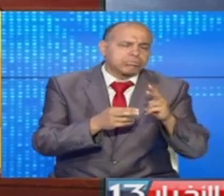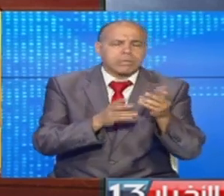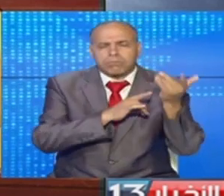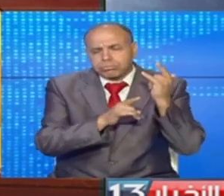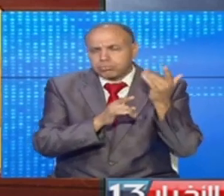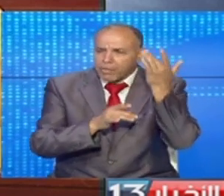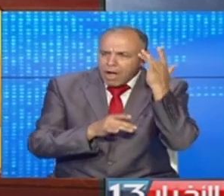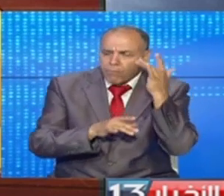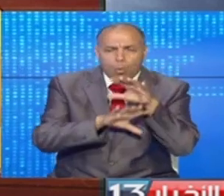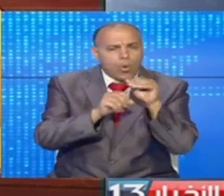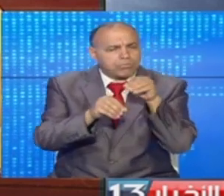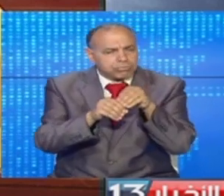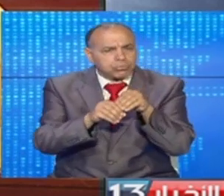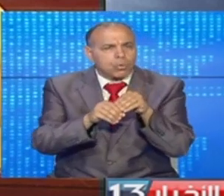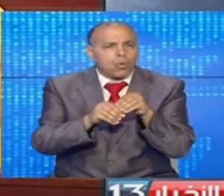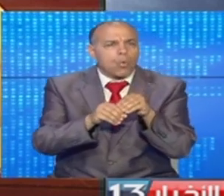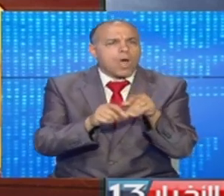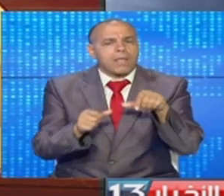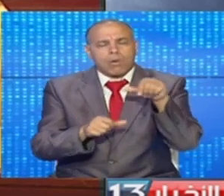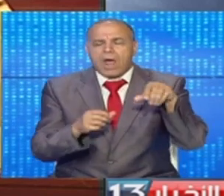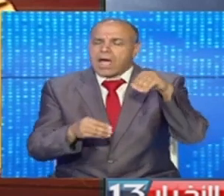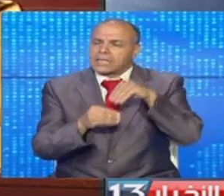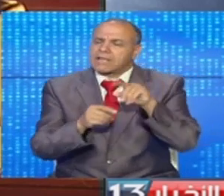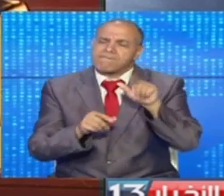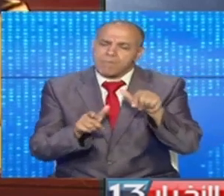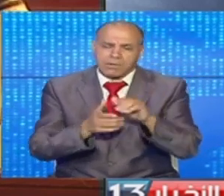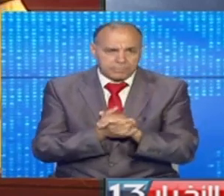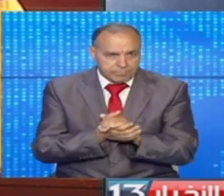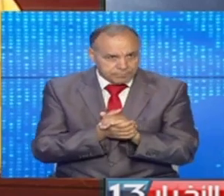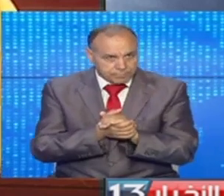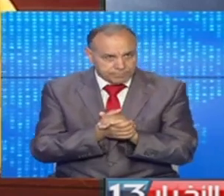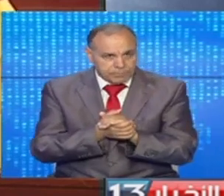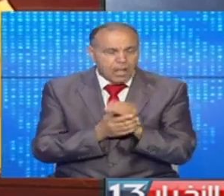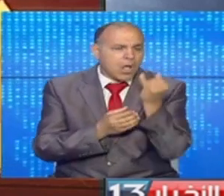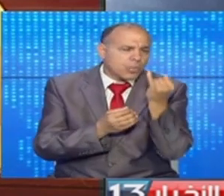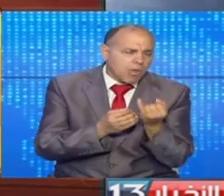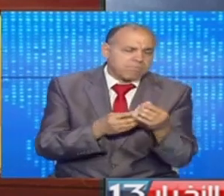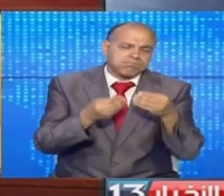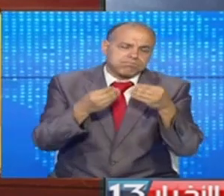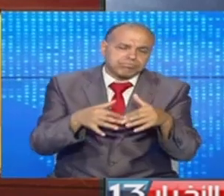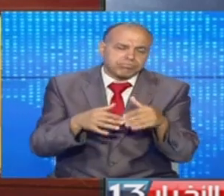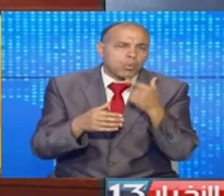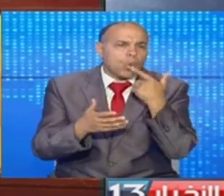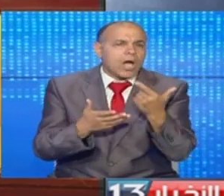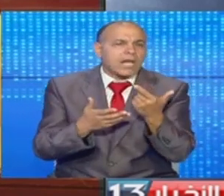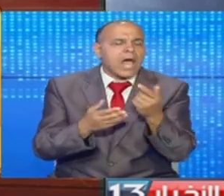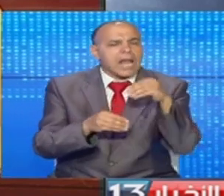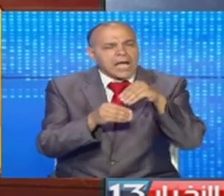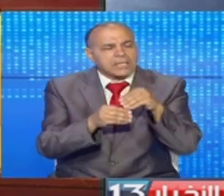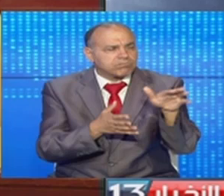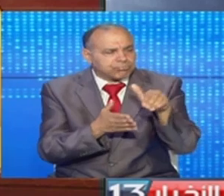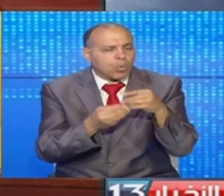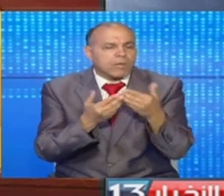حضاري وثقافي وإدماجه في الدورة الاقتصادية، ضعف وهشاشة النسيج